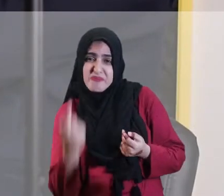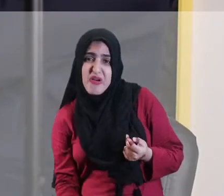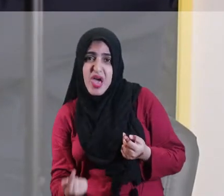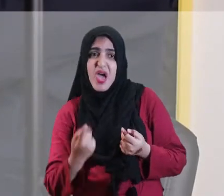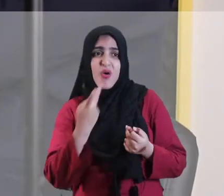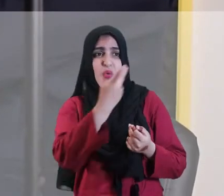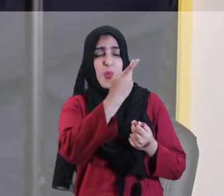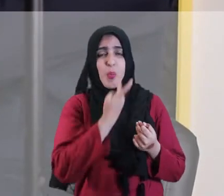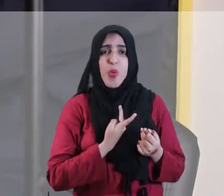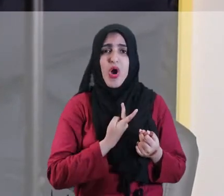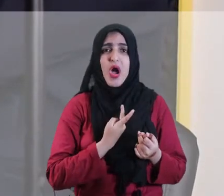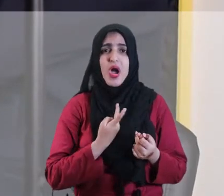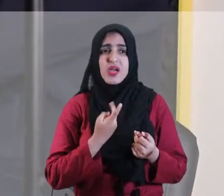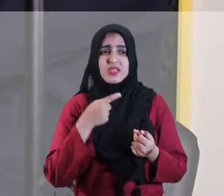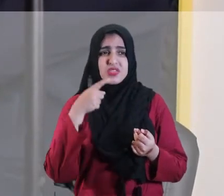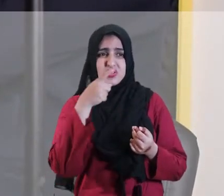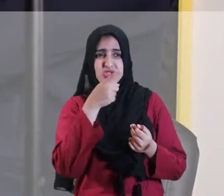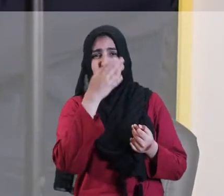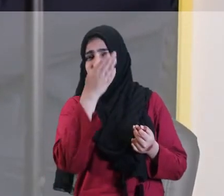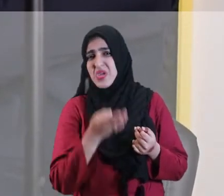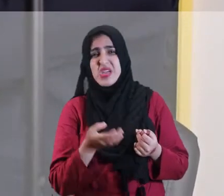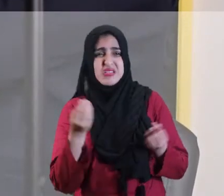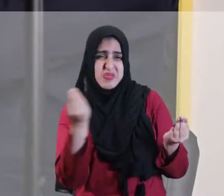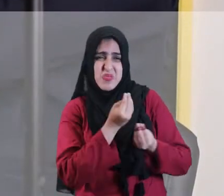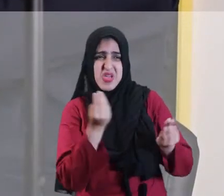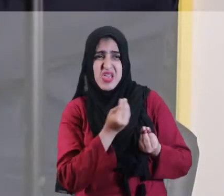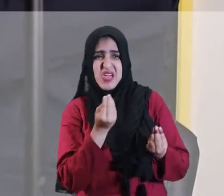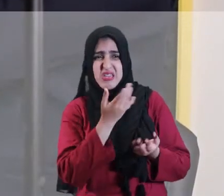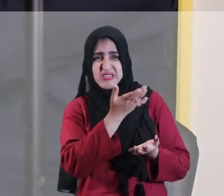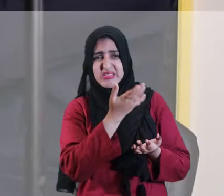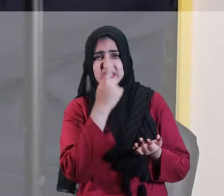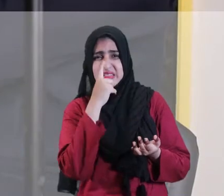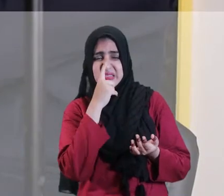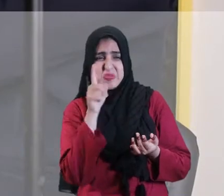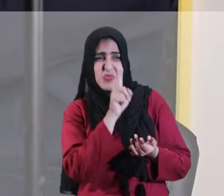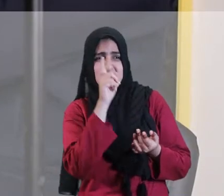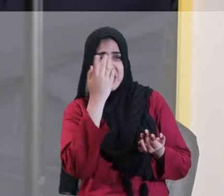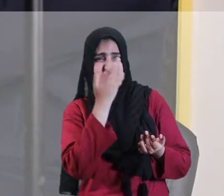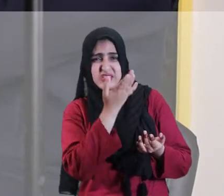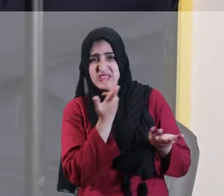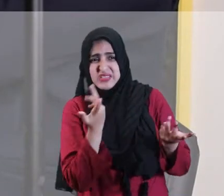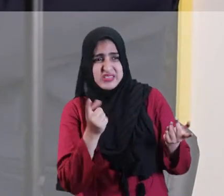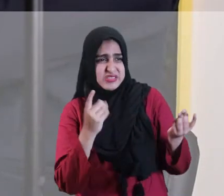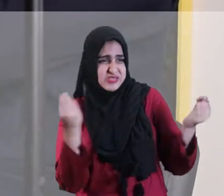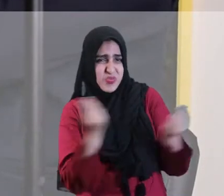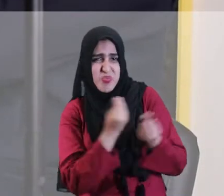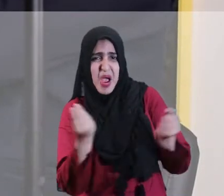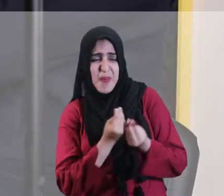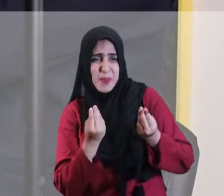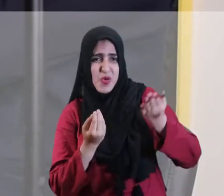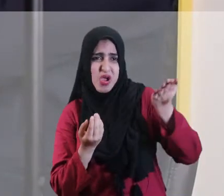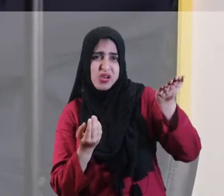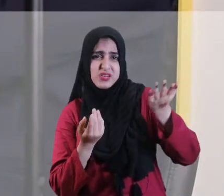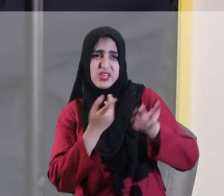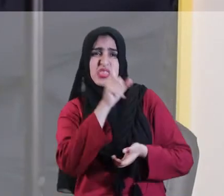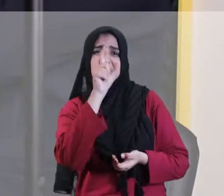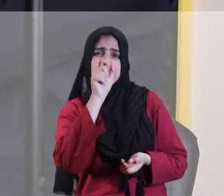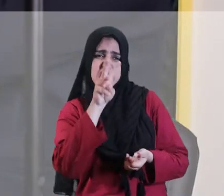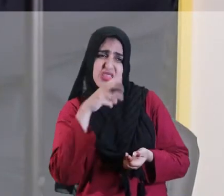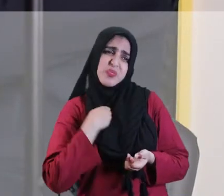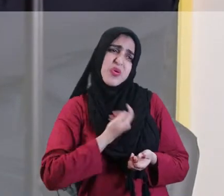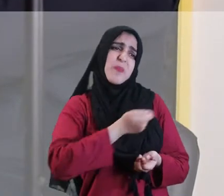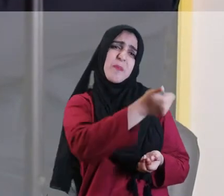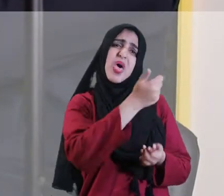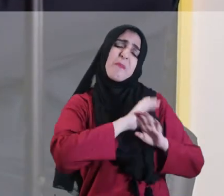कॉपियां का तक कौन हो तुम कल की छोकरिया प्रयोग करने के लिए तो तुम्हें तो झेलो तुम्हारे मुंह पर rs.10000 मारेंगे और